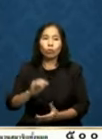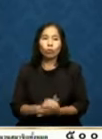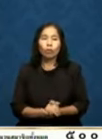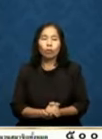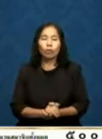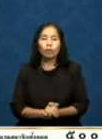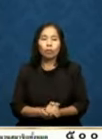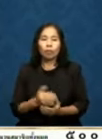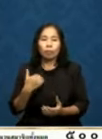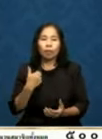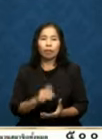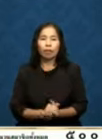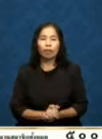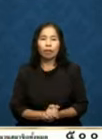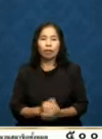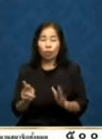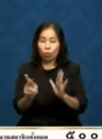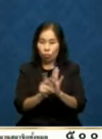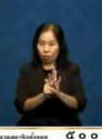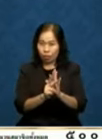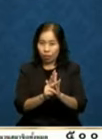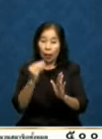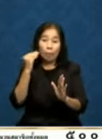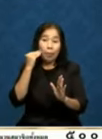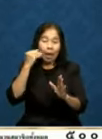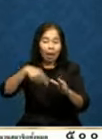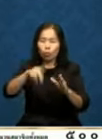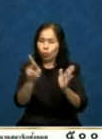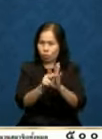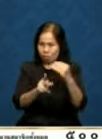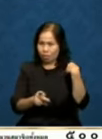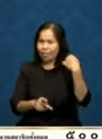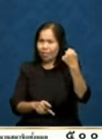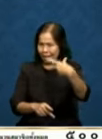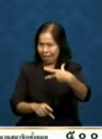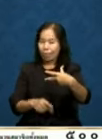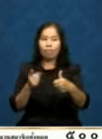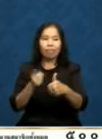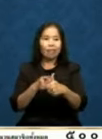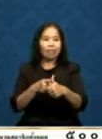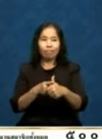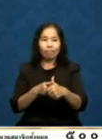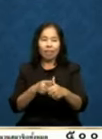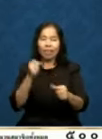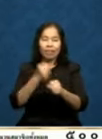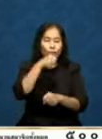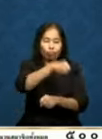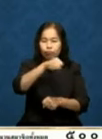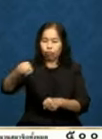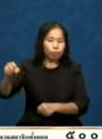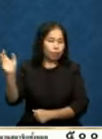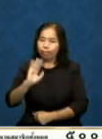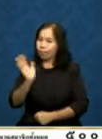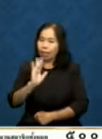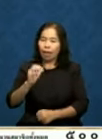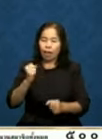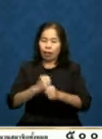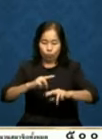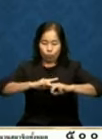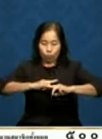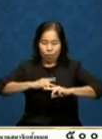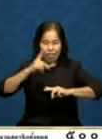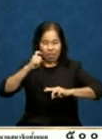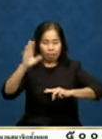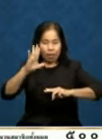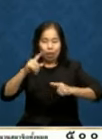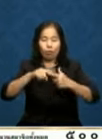ได้พูดเอาไว้นะคะมีกฎในบ้าน3ข้อเหมือนกันเลยค่ะ1คือไม่ทำร้ายคนอื่นไม่ทำร้ายตัวเองและไม่